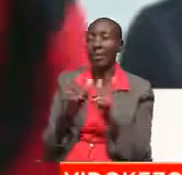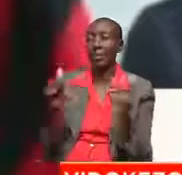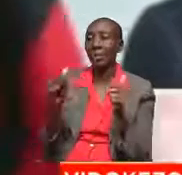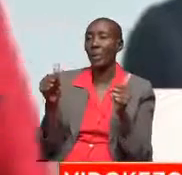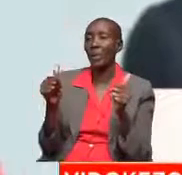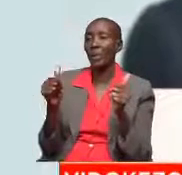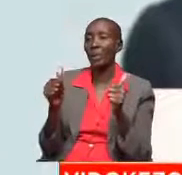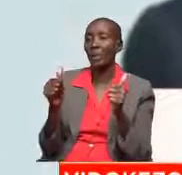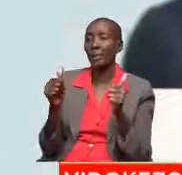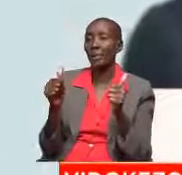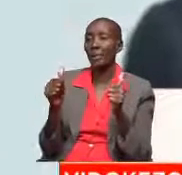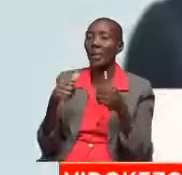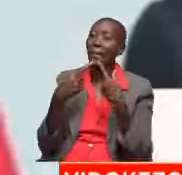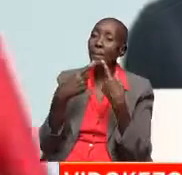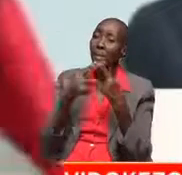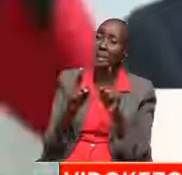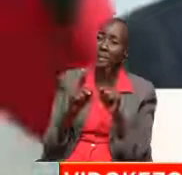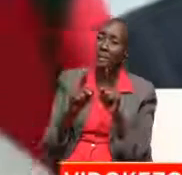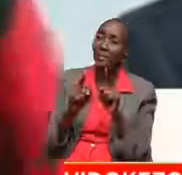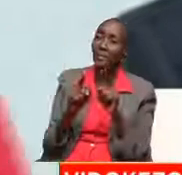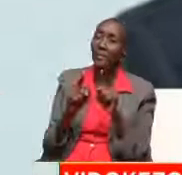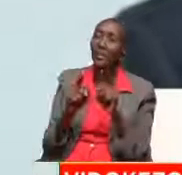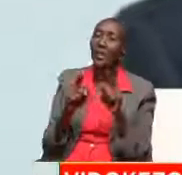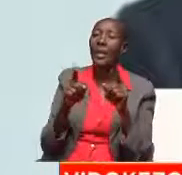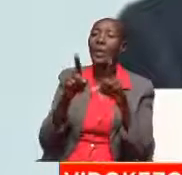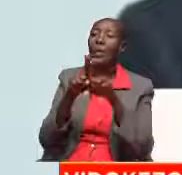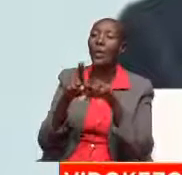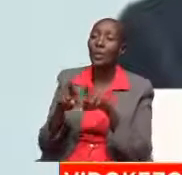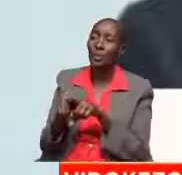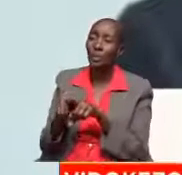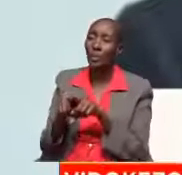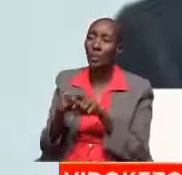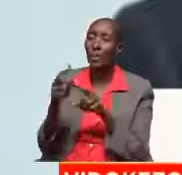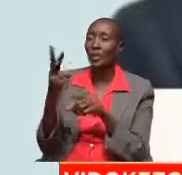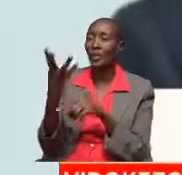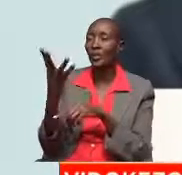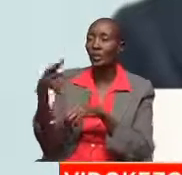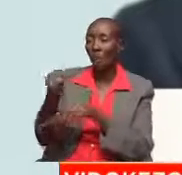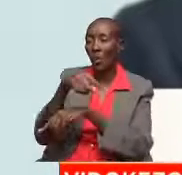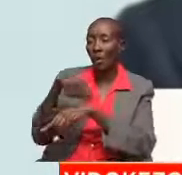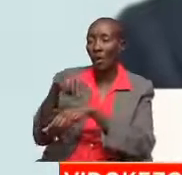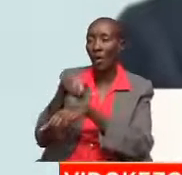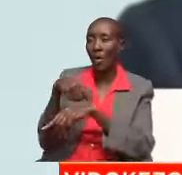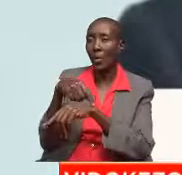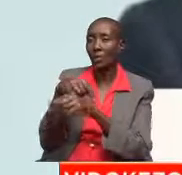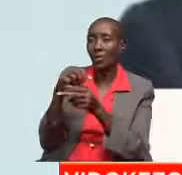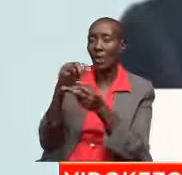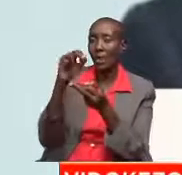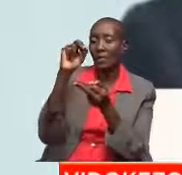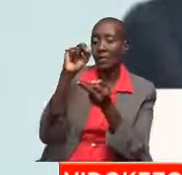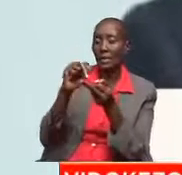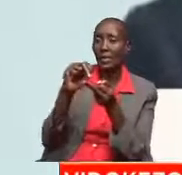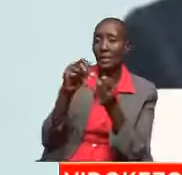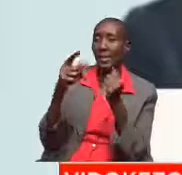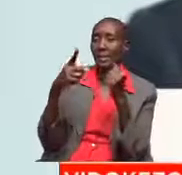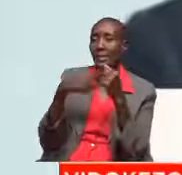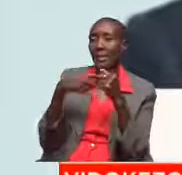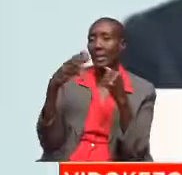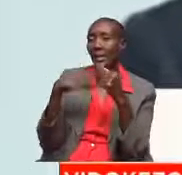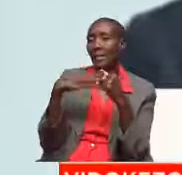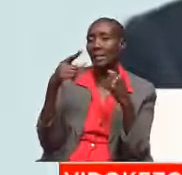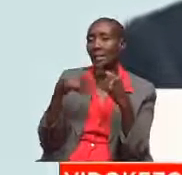negative. However, in the same 24 hours, we have tested